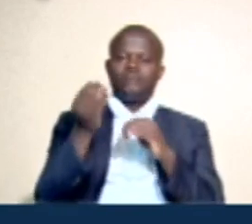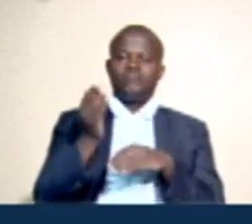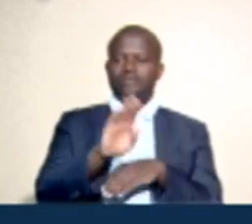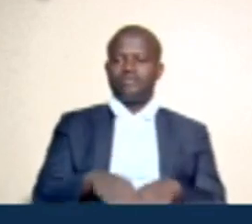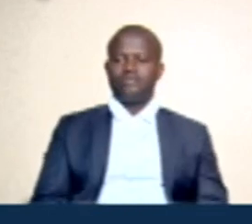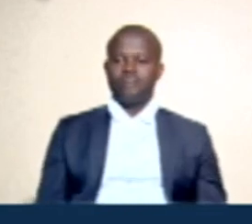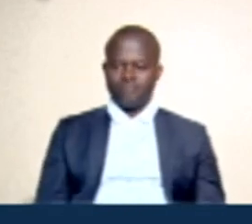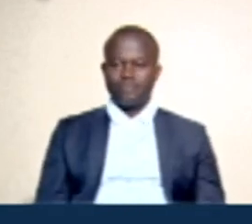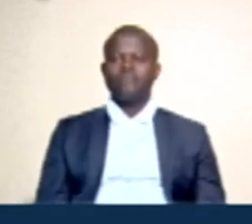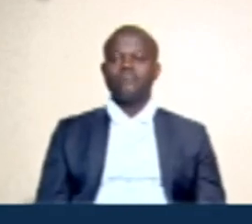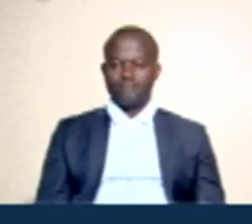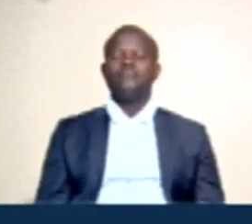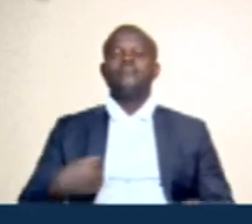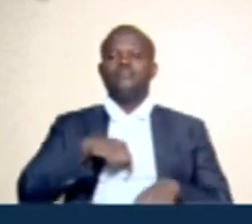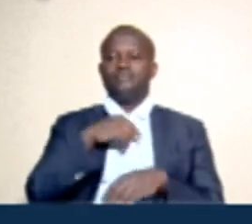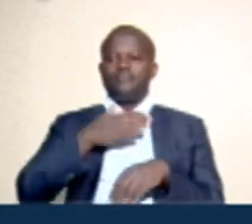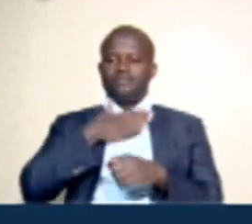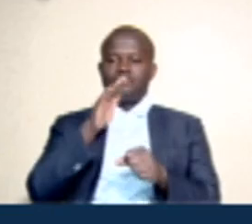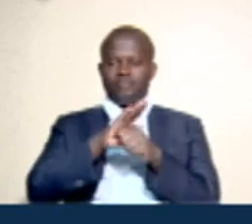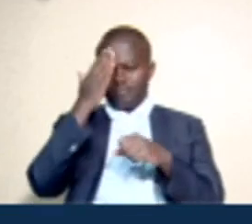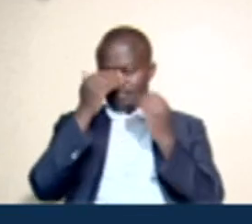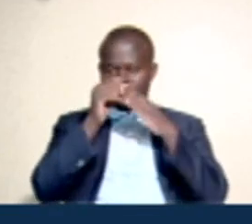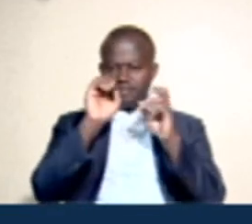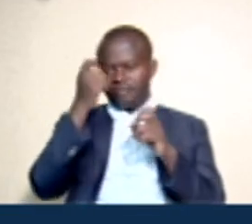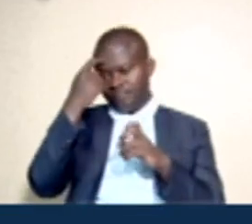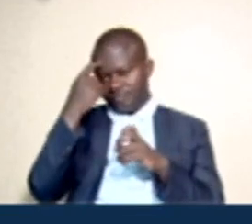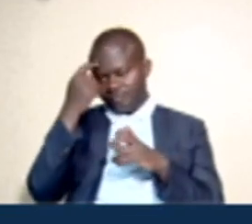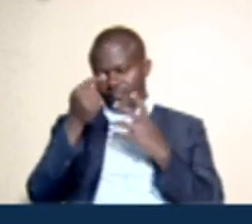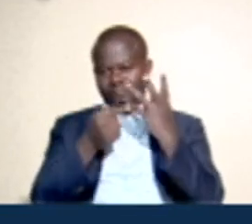Ibyo tukaba tubyishimira cyane kuba leta ibyo bintu yagize ikibikoraho.